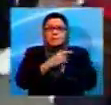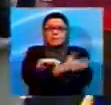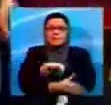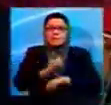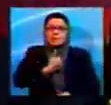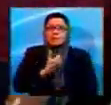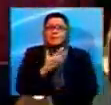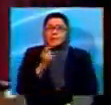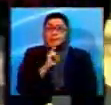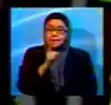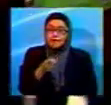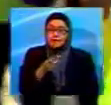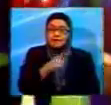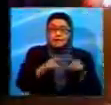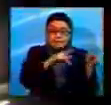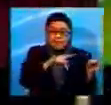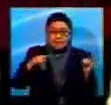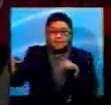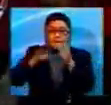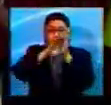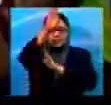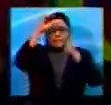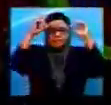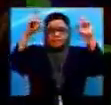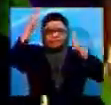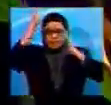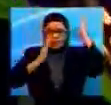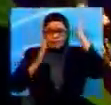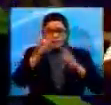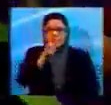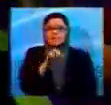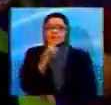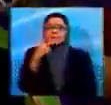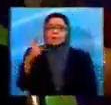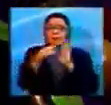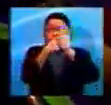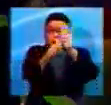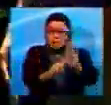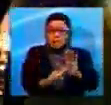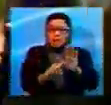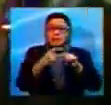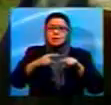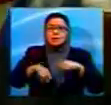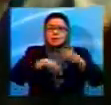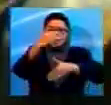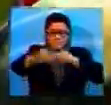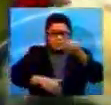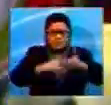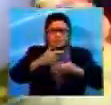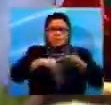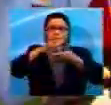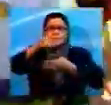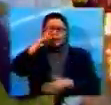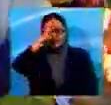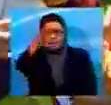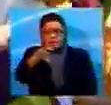Pendidikan pelan pembangunan pendidikan Malaysia 20132025 buktikannya apabila pelaksanaan projek berinovasi